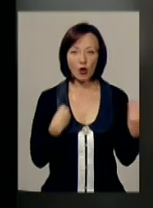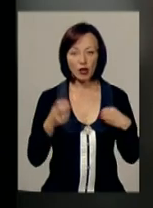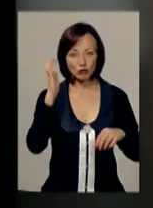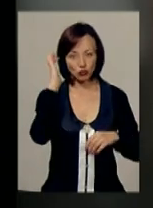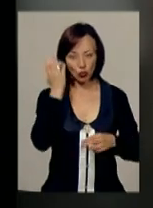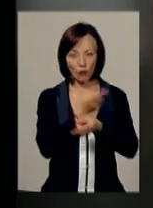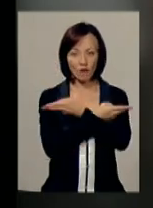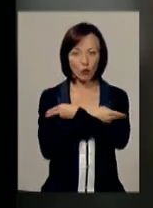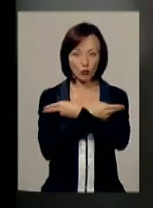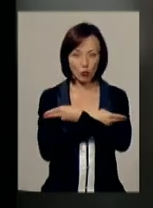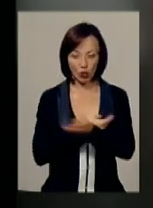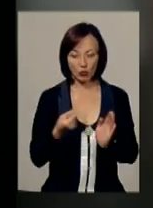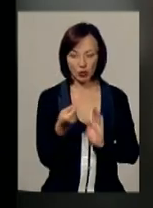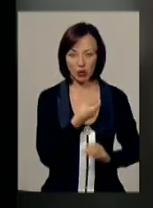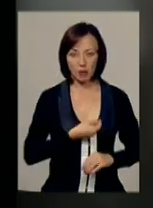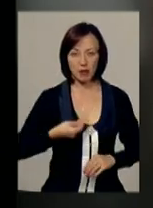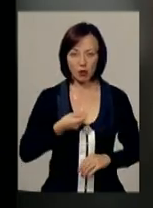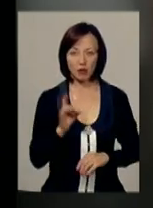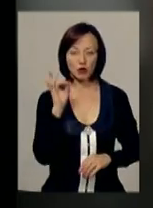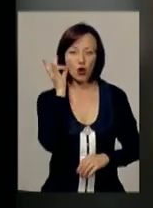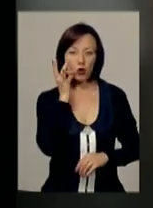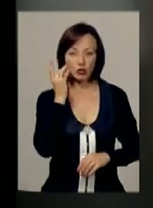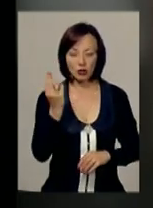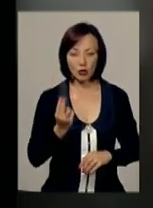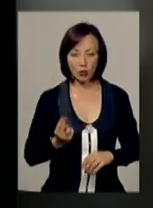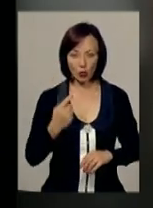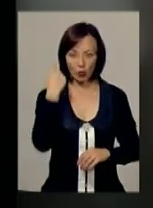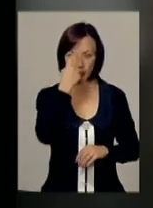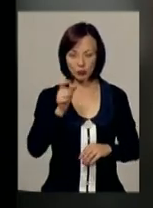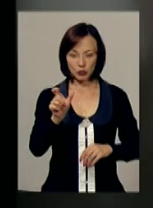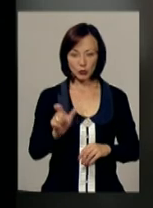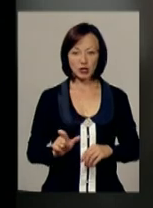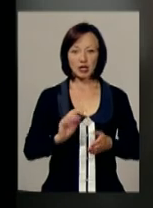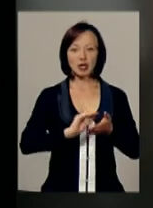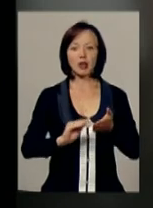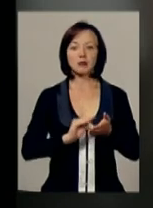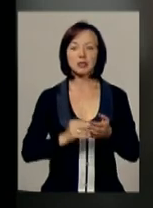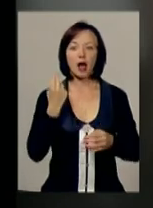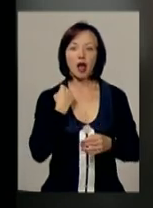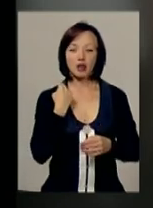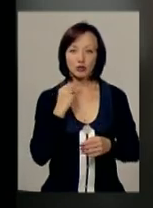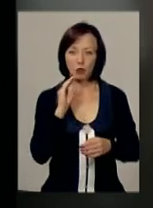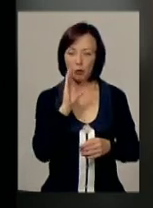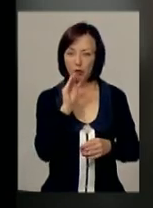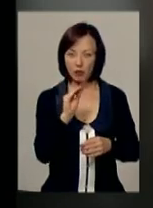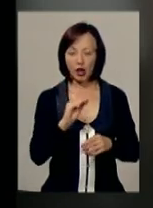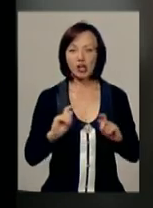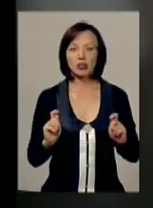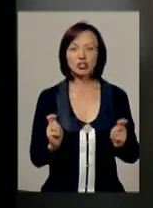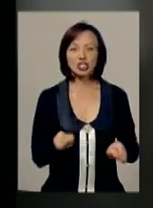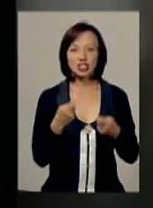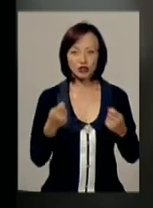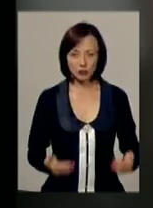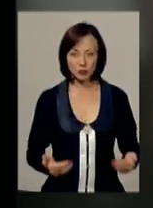чорну футболку, на якій спереду рожевим кольором намальовано обличчя людини та нанесений надпис англійською мовою. Джинсові бріджі синьо-сірого